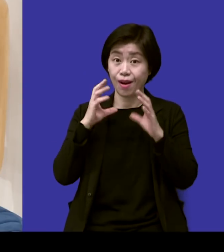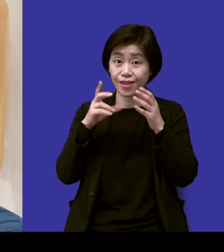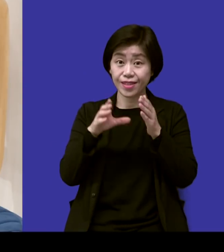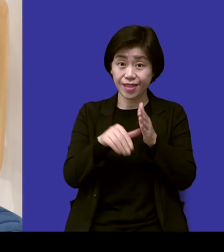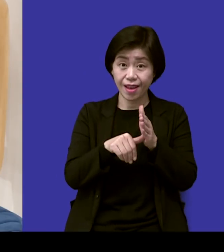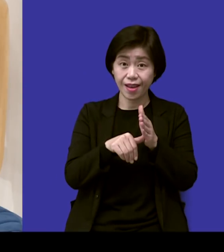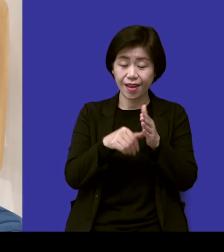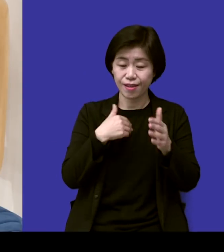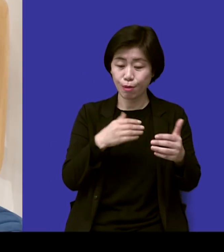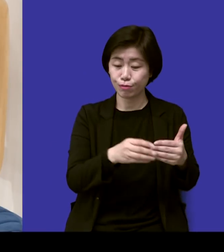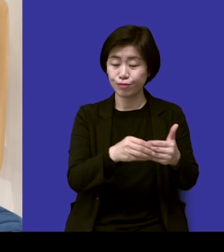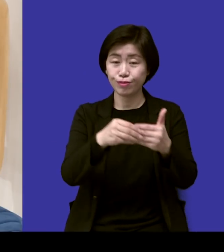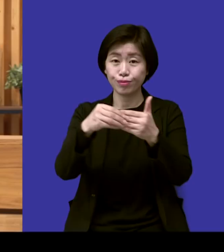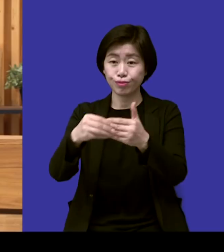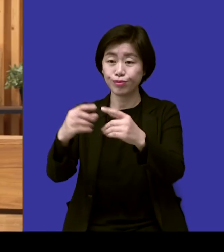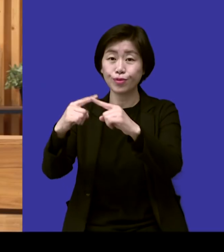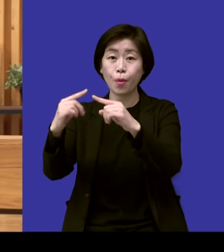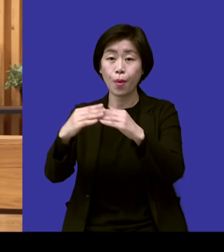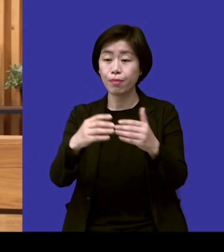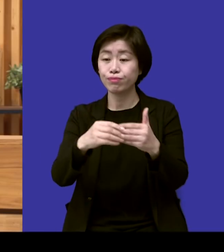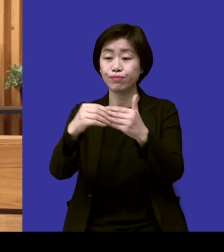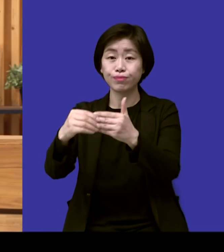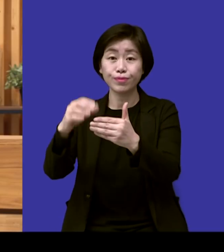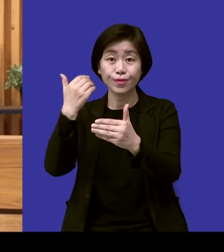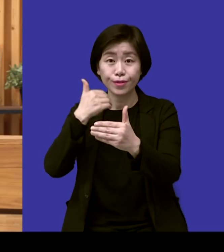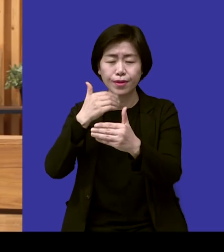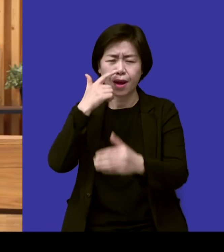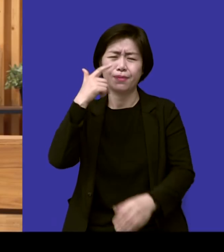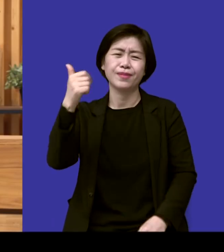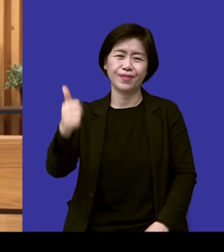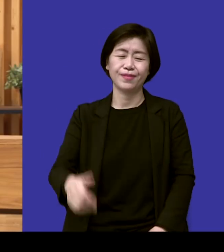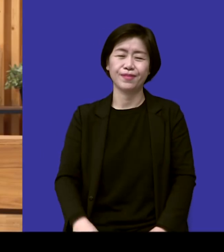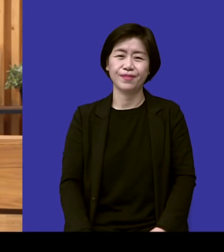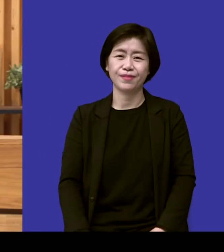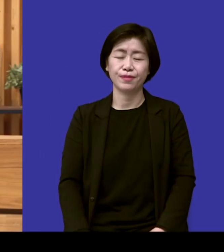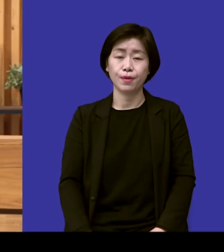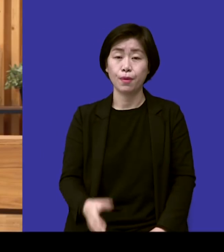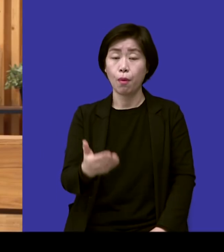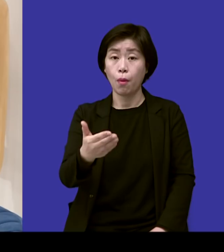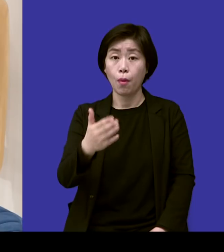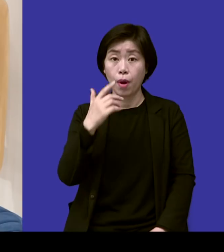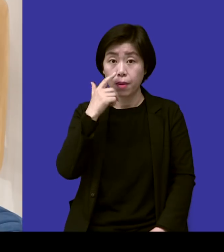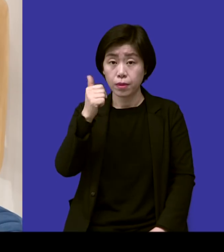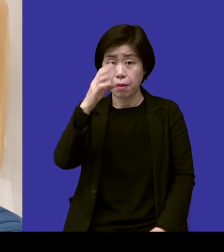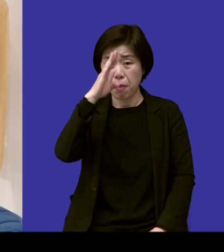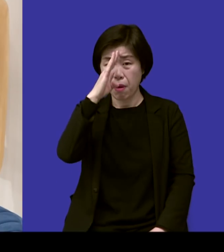끌려서 교회를 가게 됐어요. 아, 그래요? 그럼 아버님 그 파킨슨병으로 몸 불편하실 때 예배는 어떻게 드렸어요?